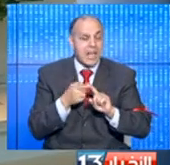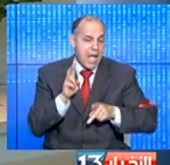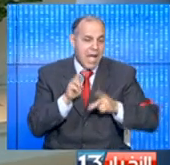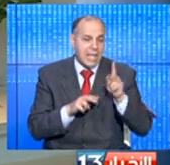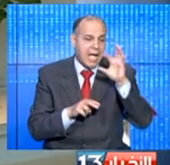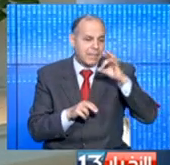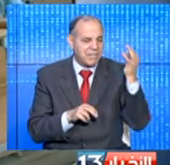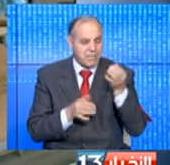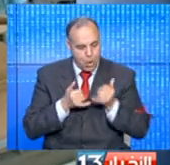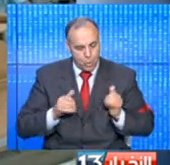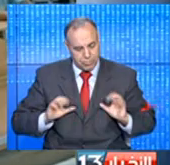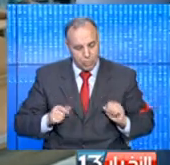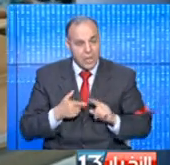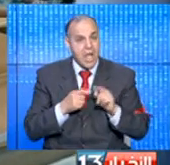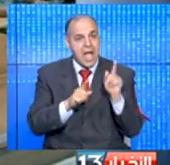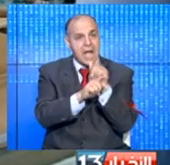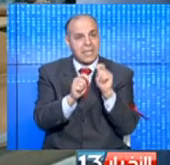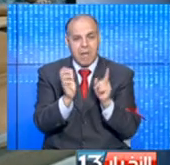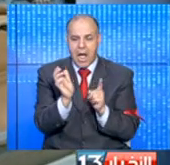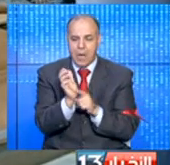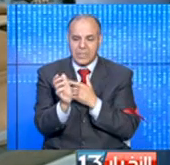خمسين بالمائه مع احترام البروتوكول الصحي